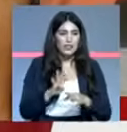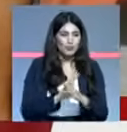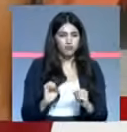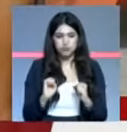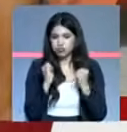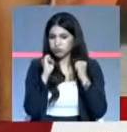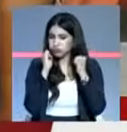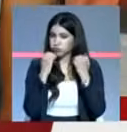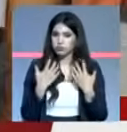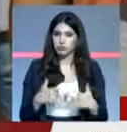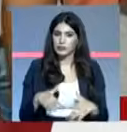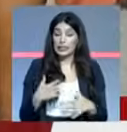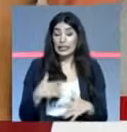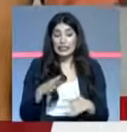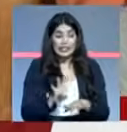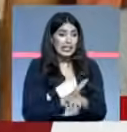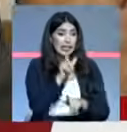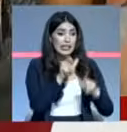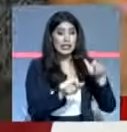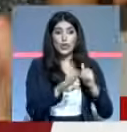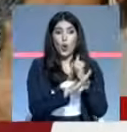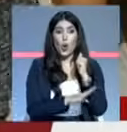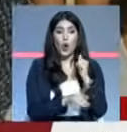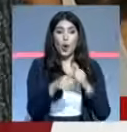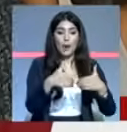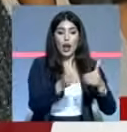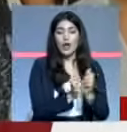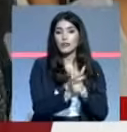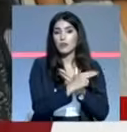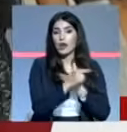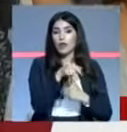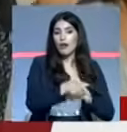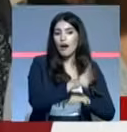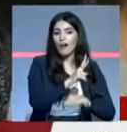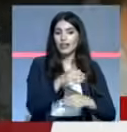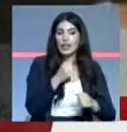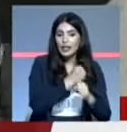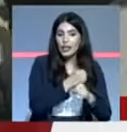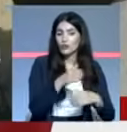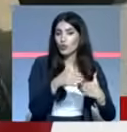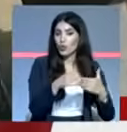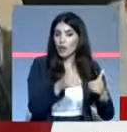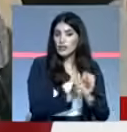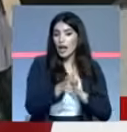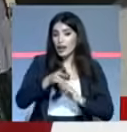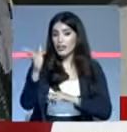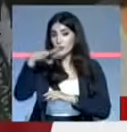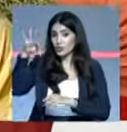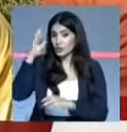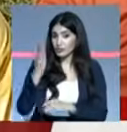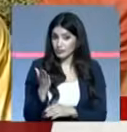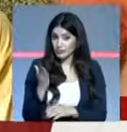أعصابنا، وتحسهم يعني منحازين لهم الحزب نتاعهم أكثر من للشعب التونسي ولا للدولة